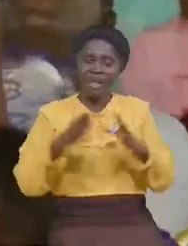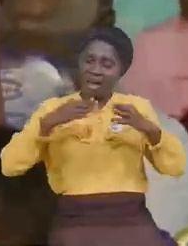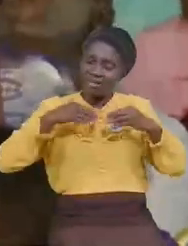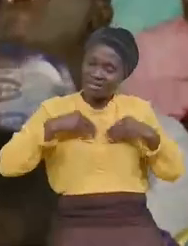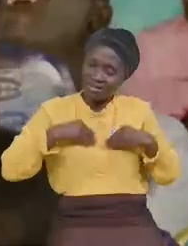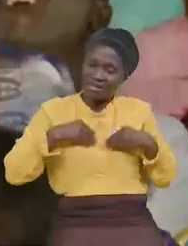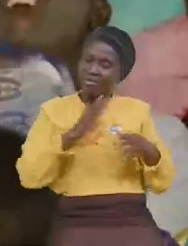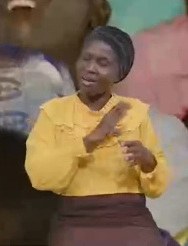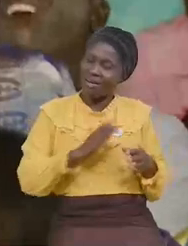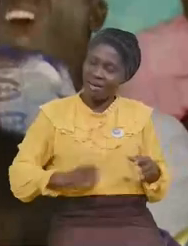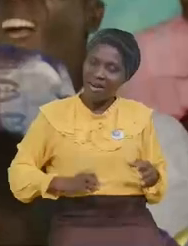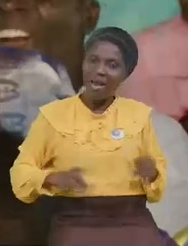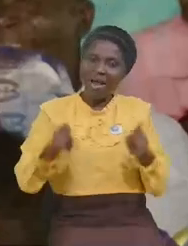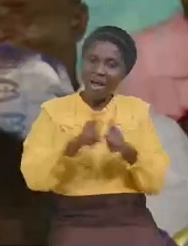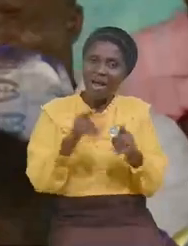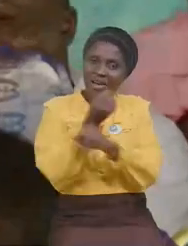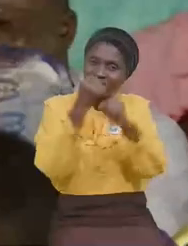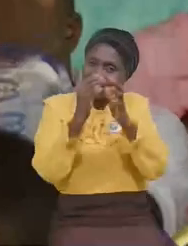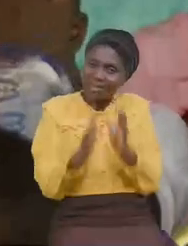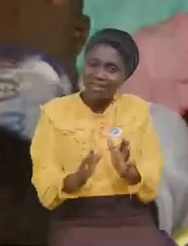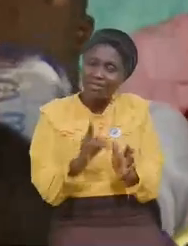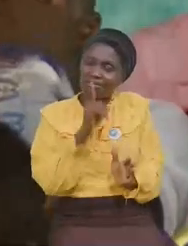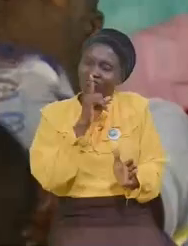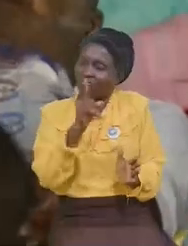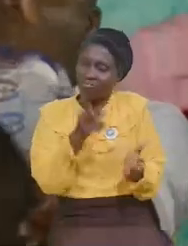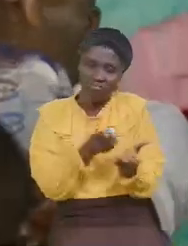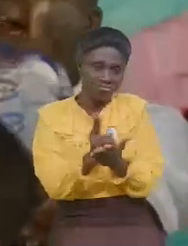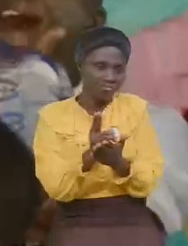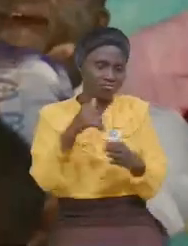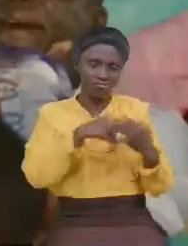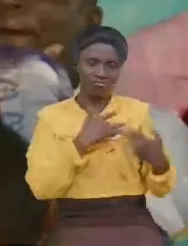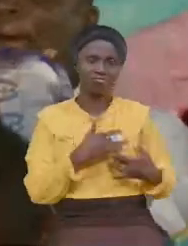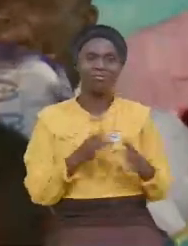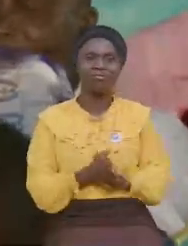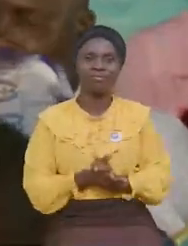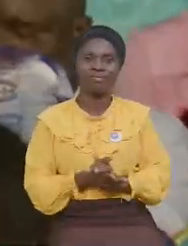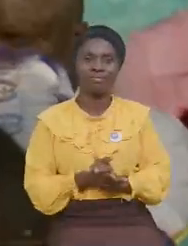Tu reçois Christ le Sauveur sincèrement.